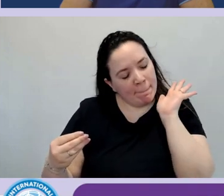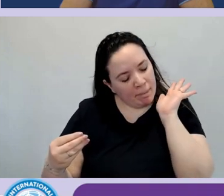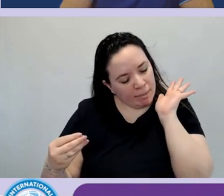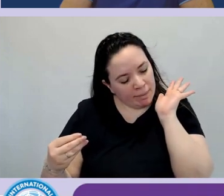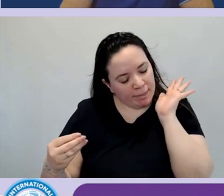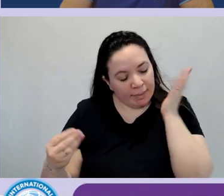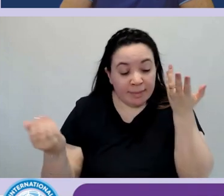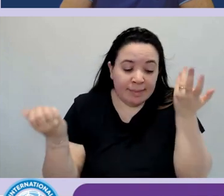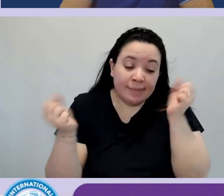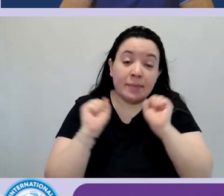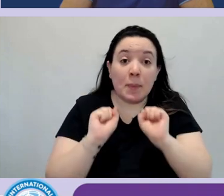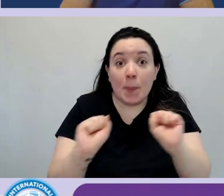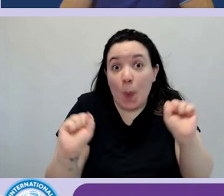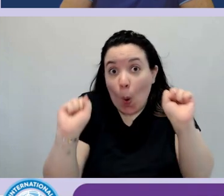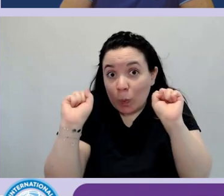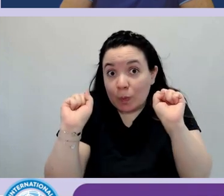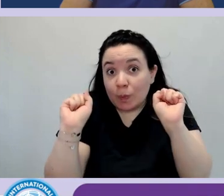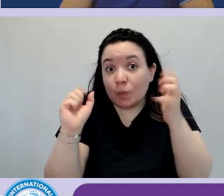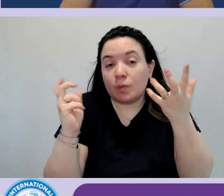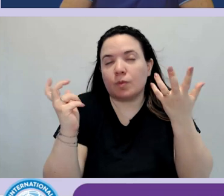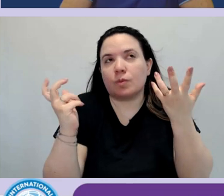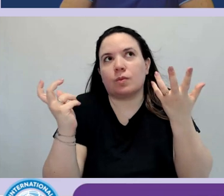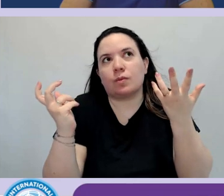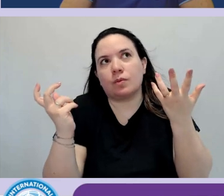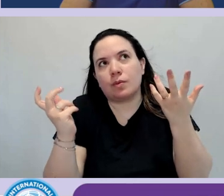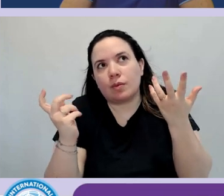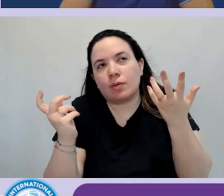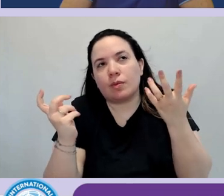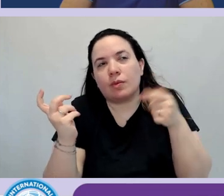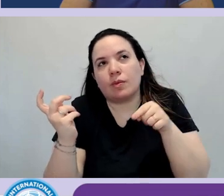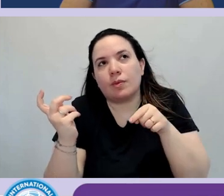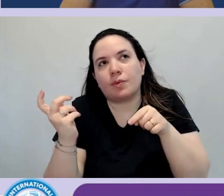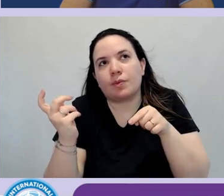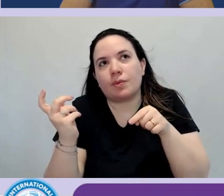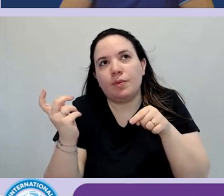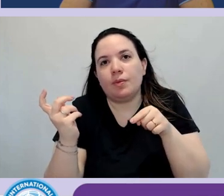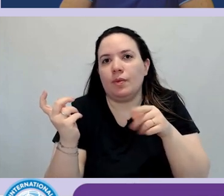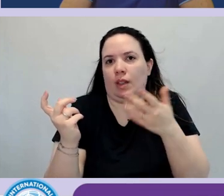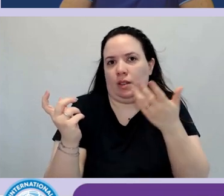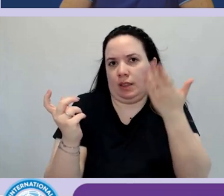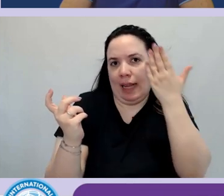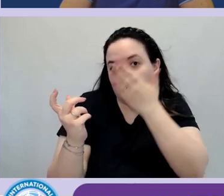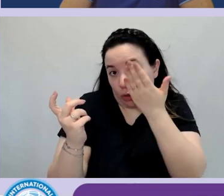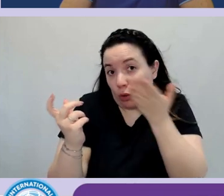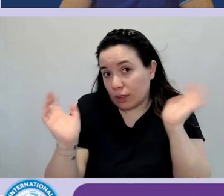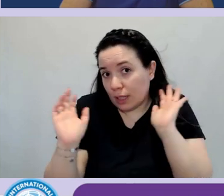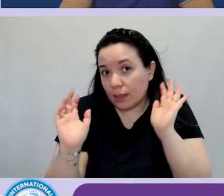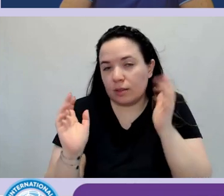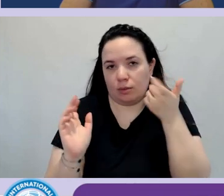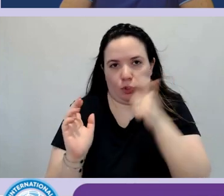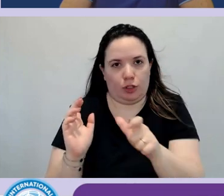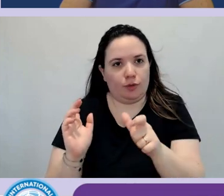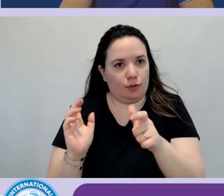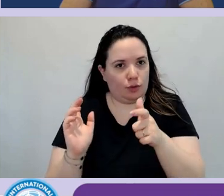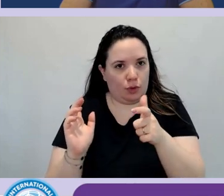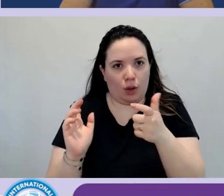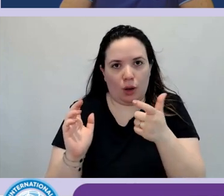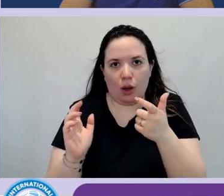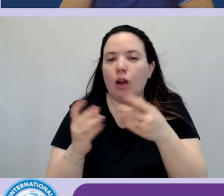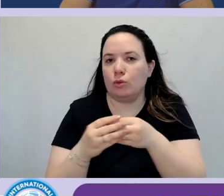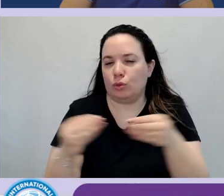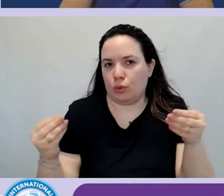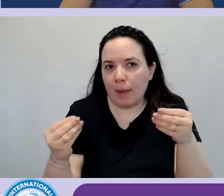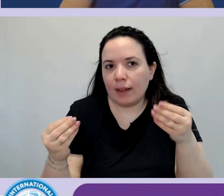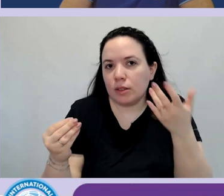ovviamente possono cioè diciamo non sono ovviamente senti da errori ma eh sono